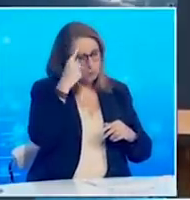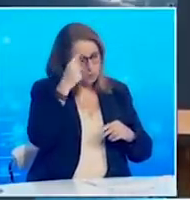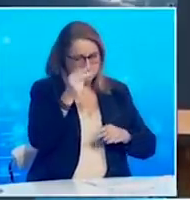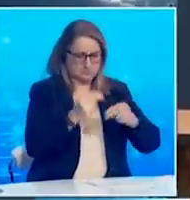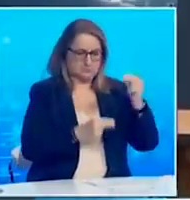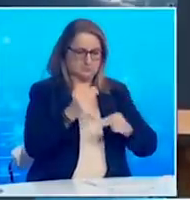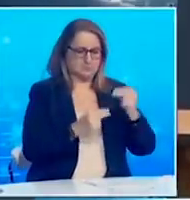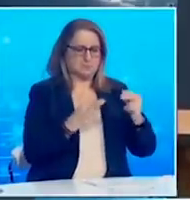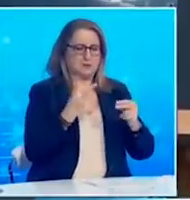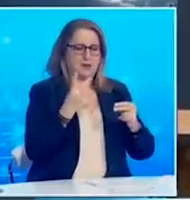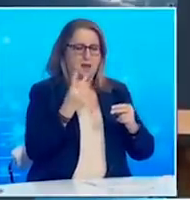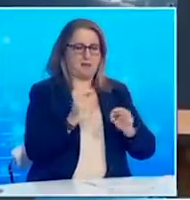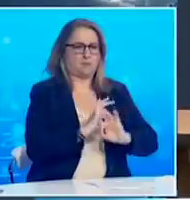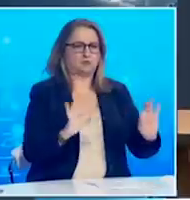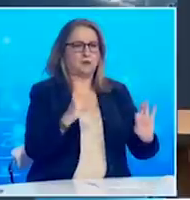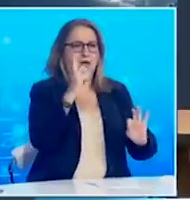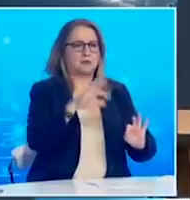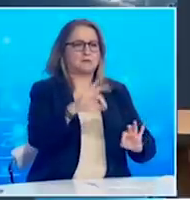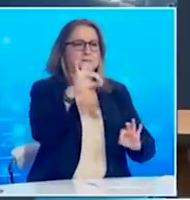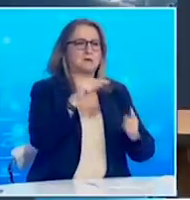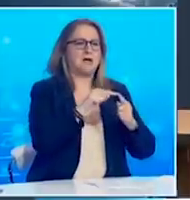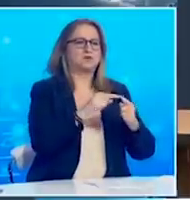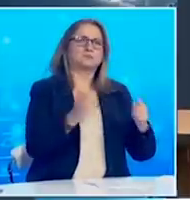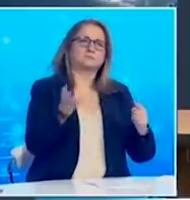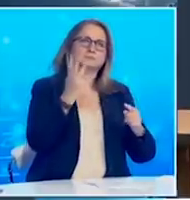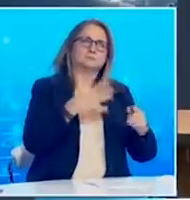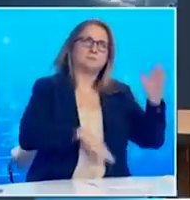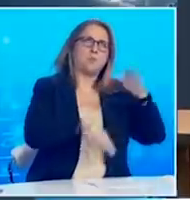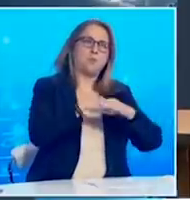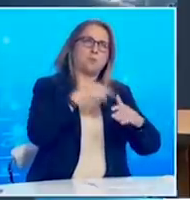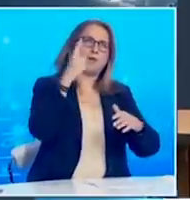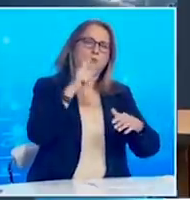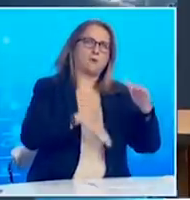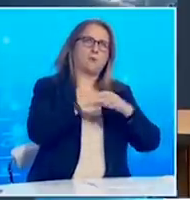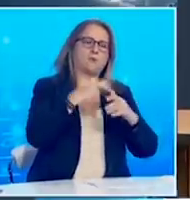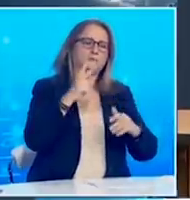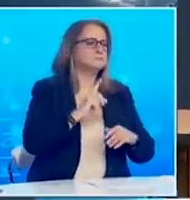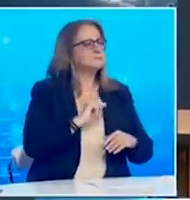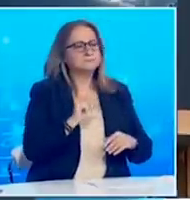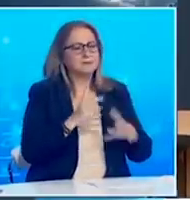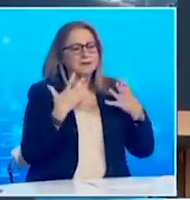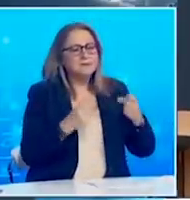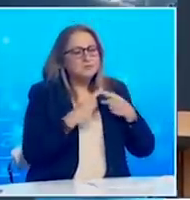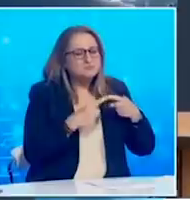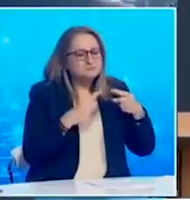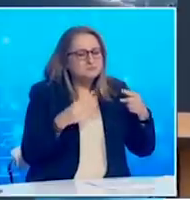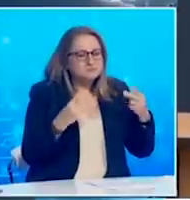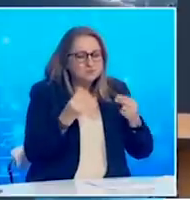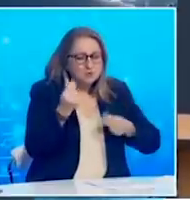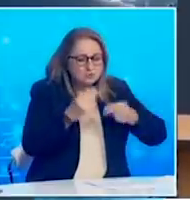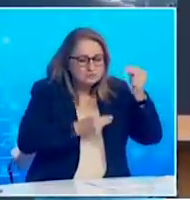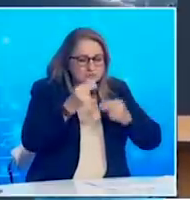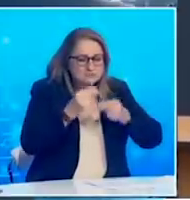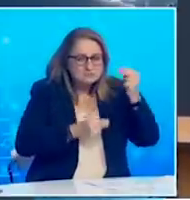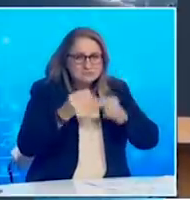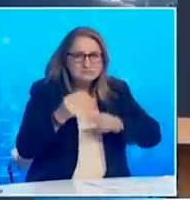γίνεται με συναξιολόγηση πολλών παραμέτρων. Και επειδή τα μοντέλα είναι πολυπαραμετρικά, θα πρέπει